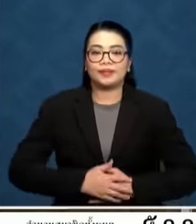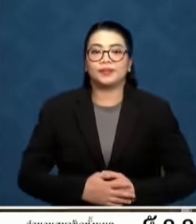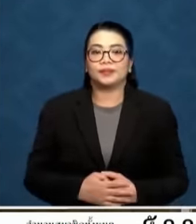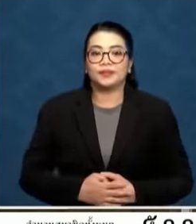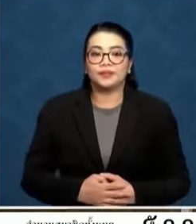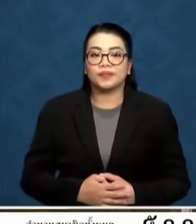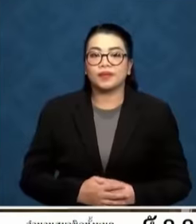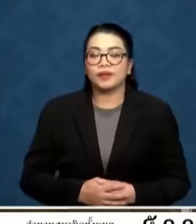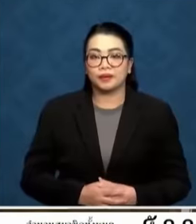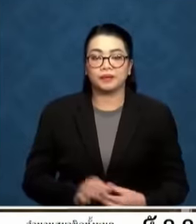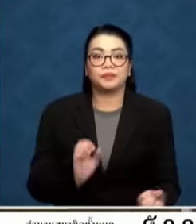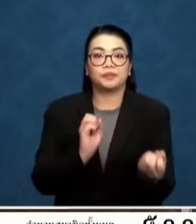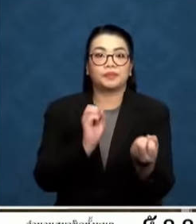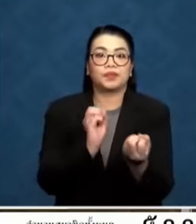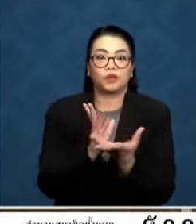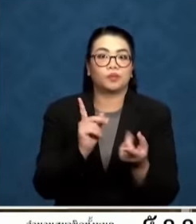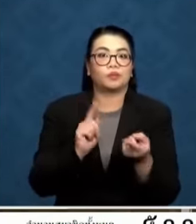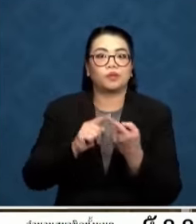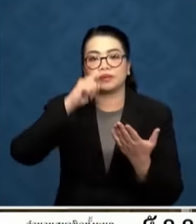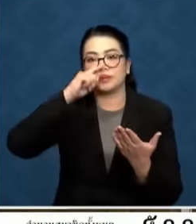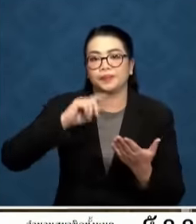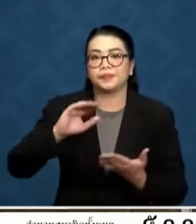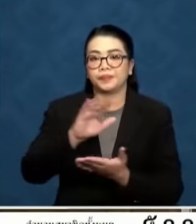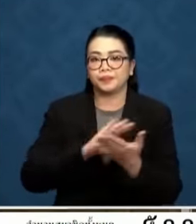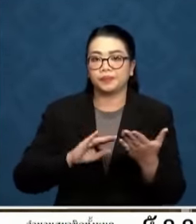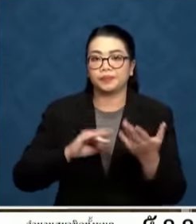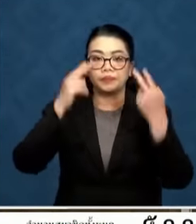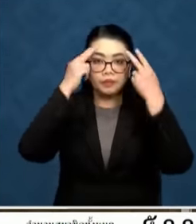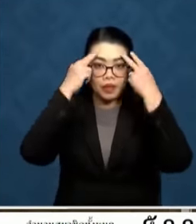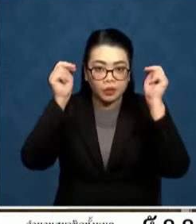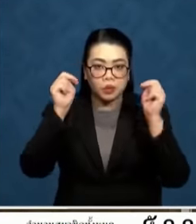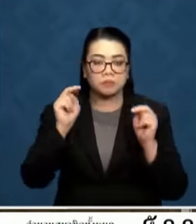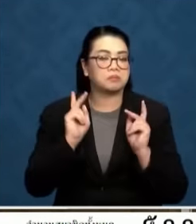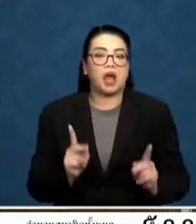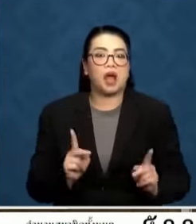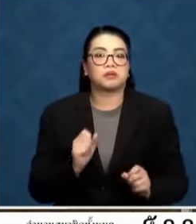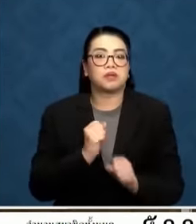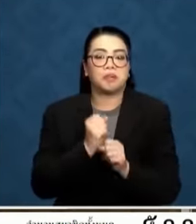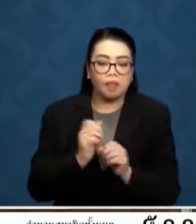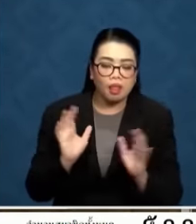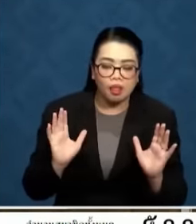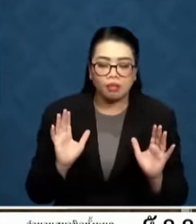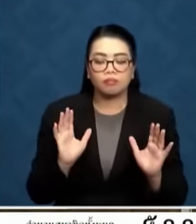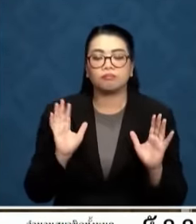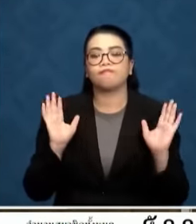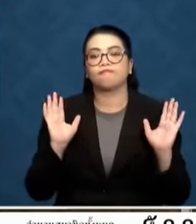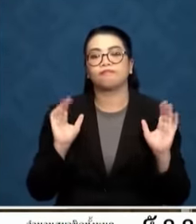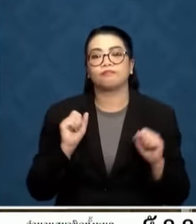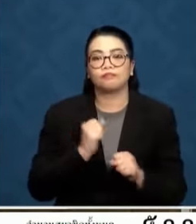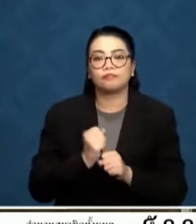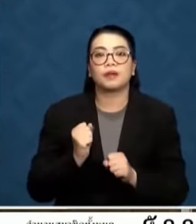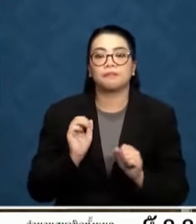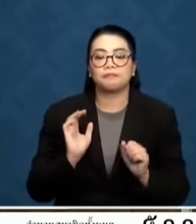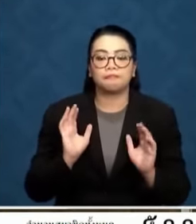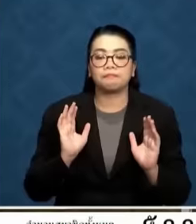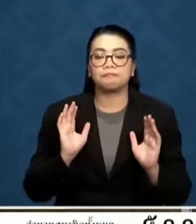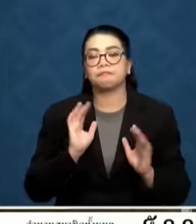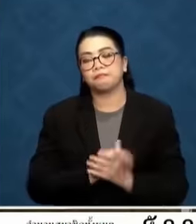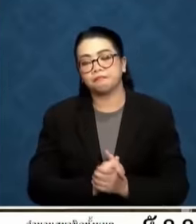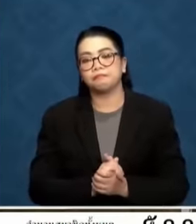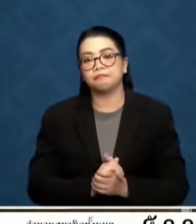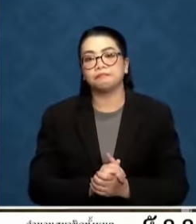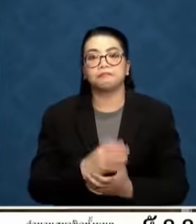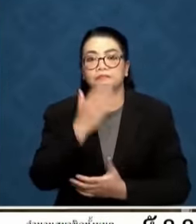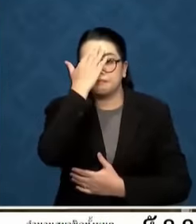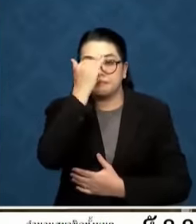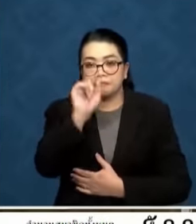กระทบมหาศาลกับประเทศนายกเองก็ไม่กล้าทำอะไรเพราะฉะนั้นเรื่องนี้จึง